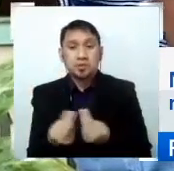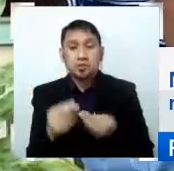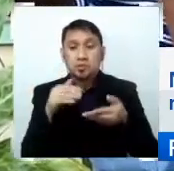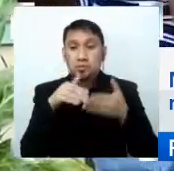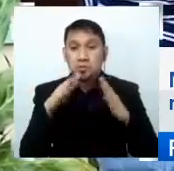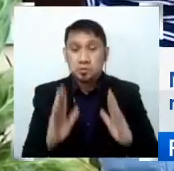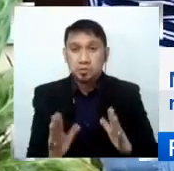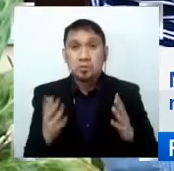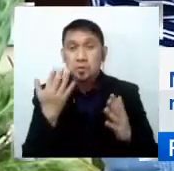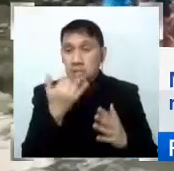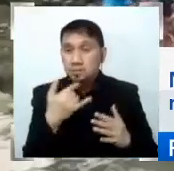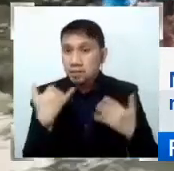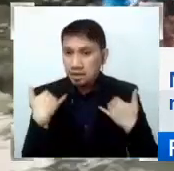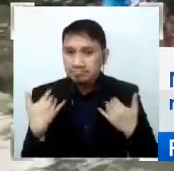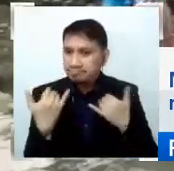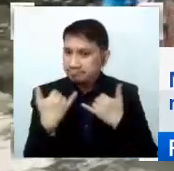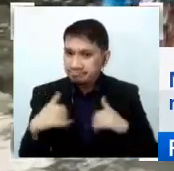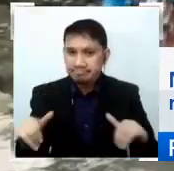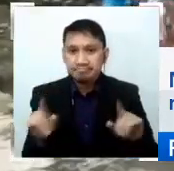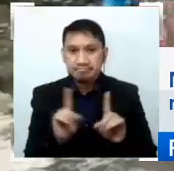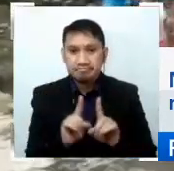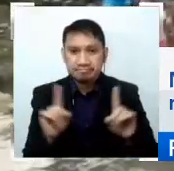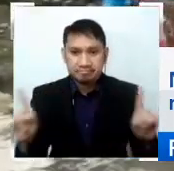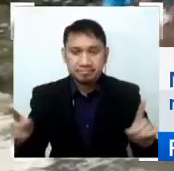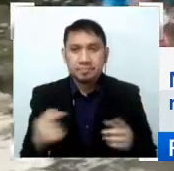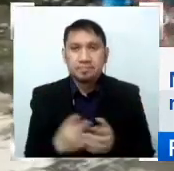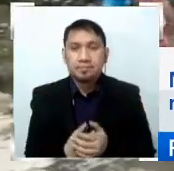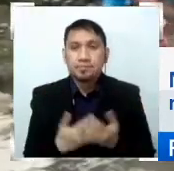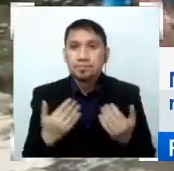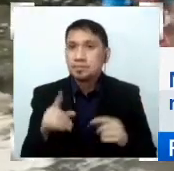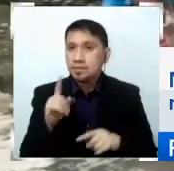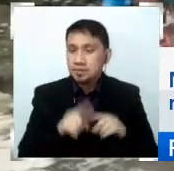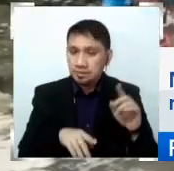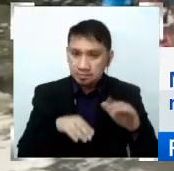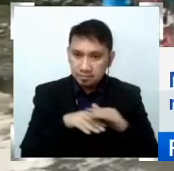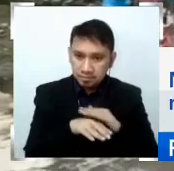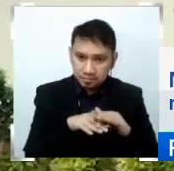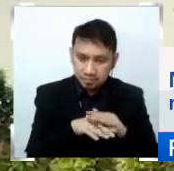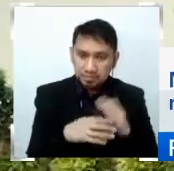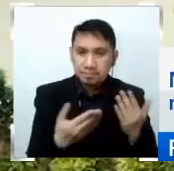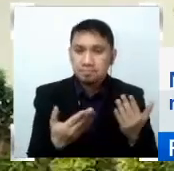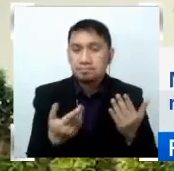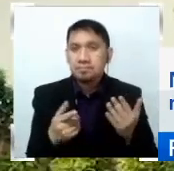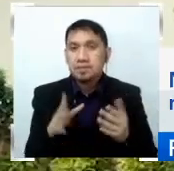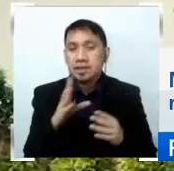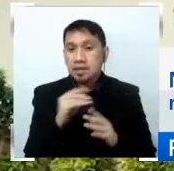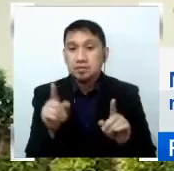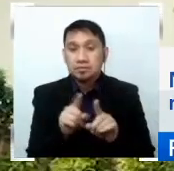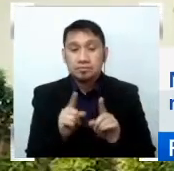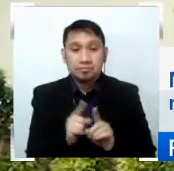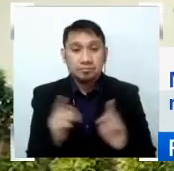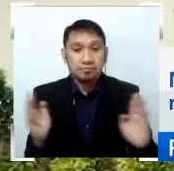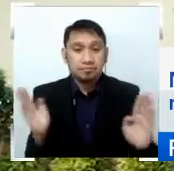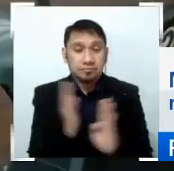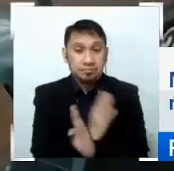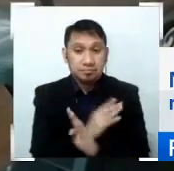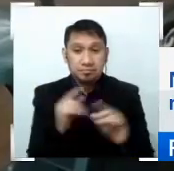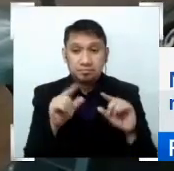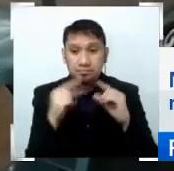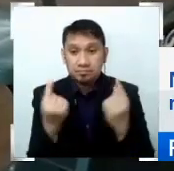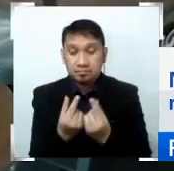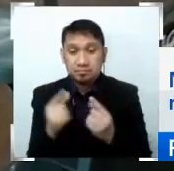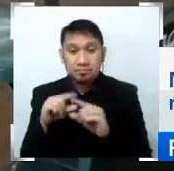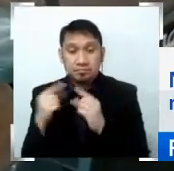ang physical distancing. Pili lang ang makakapasok kada baitang at salitan ang grupong papapasukin every other week.